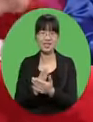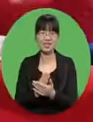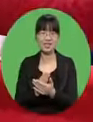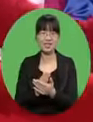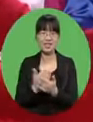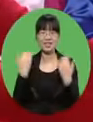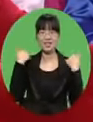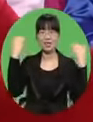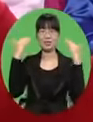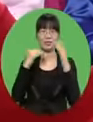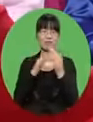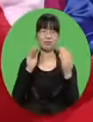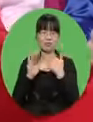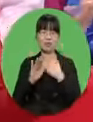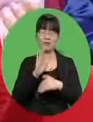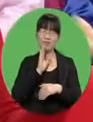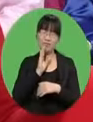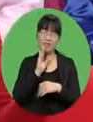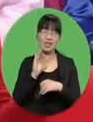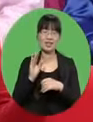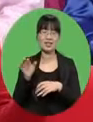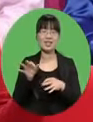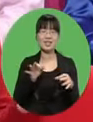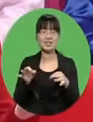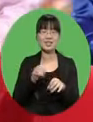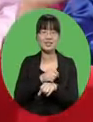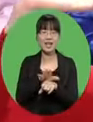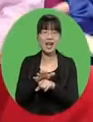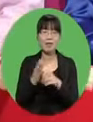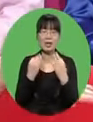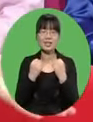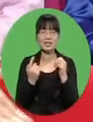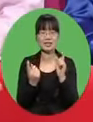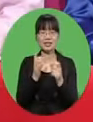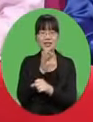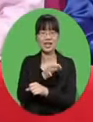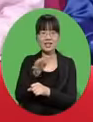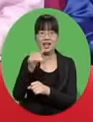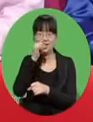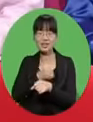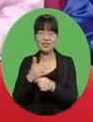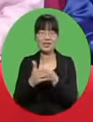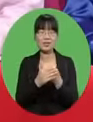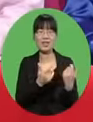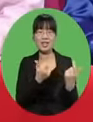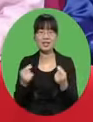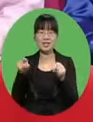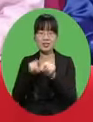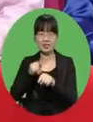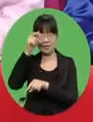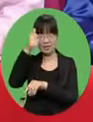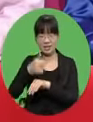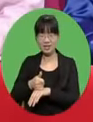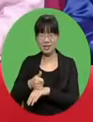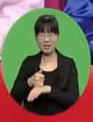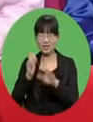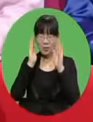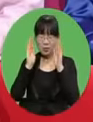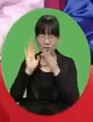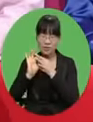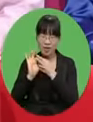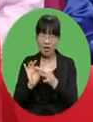그때쯤 되면 시중에 정말 다양한 양질의 것이 많기 때문에 일단 같이 함께 즐겁게 끝까지 가게 해주는